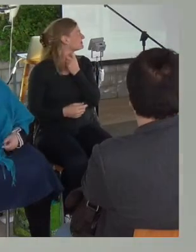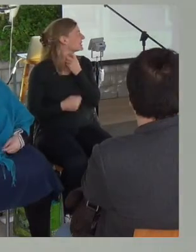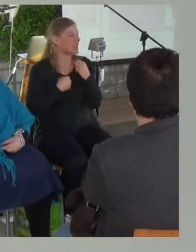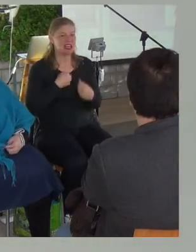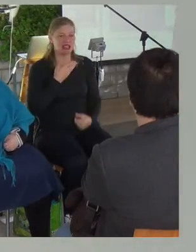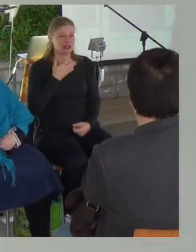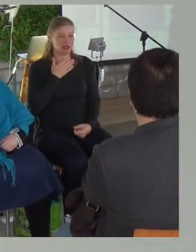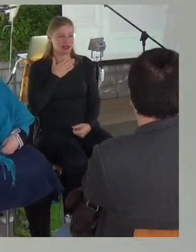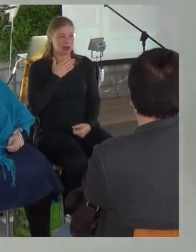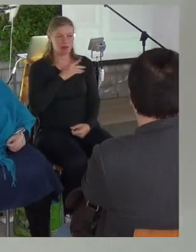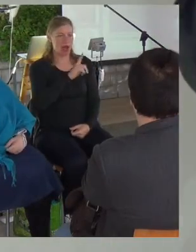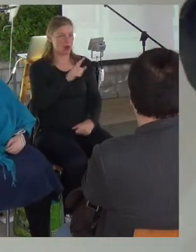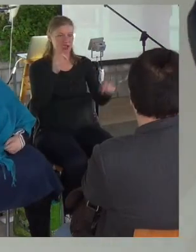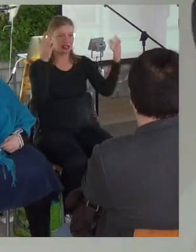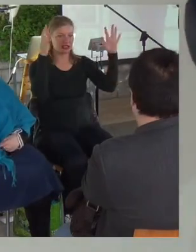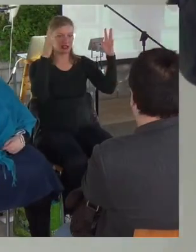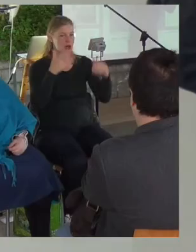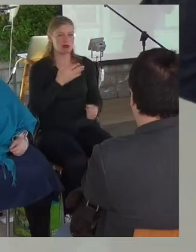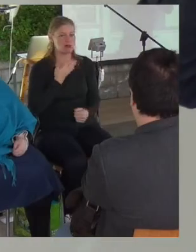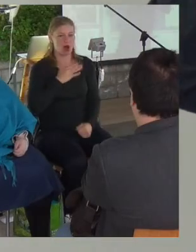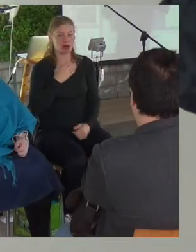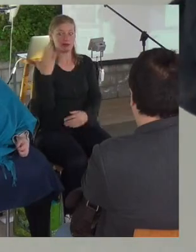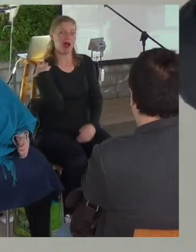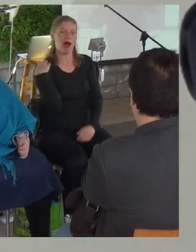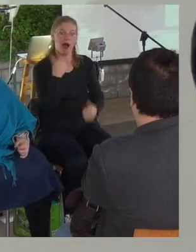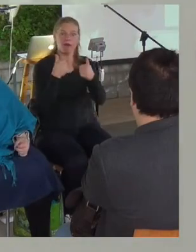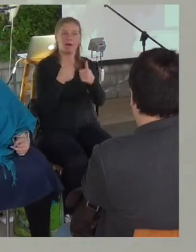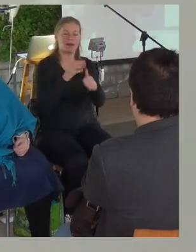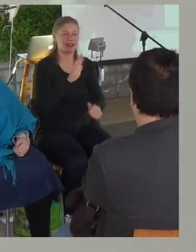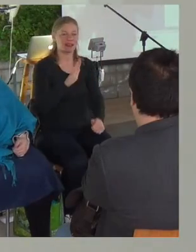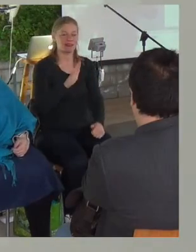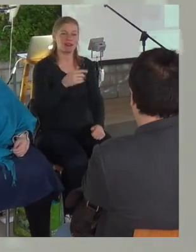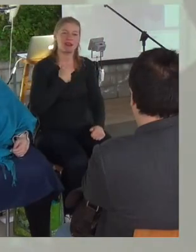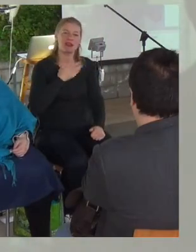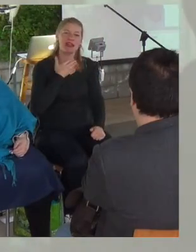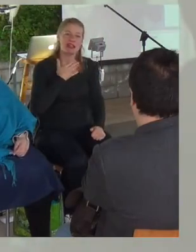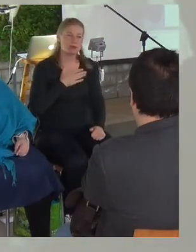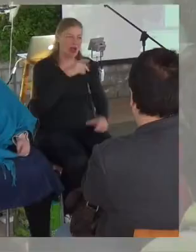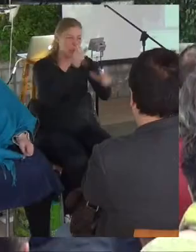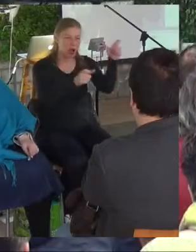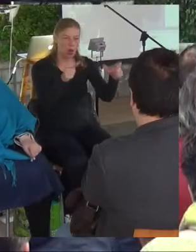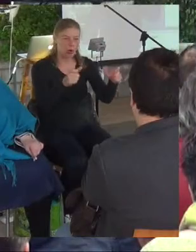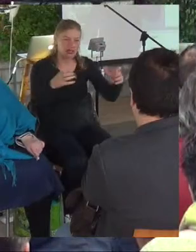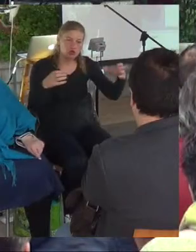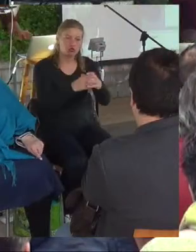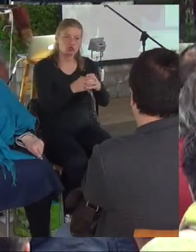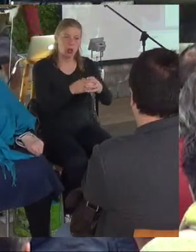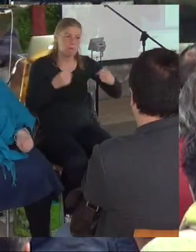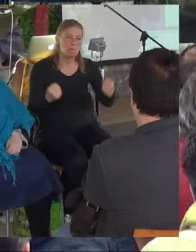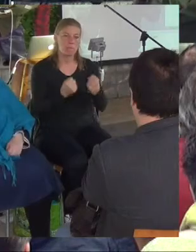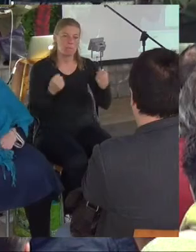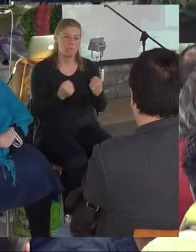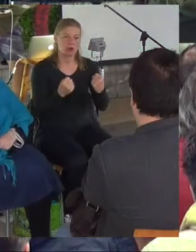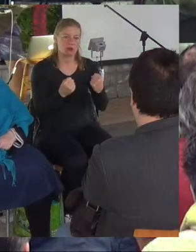Ich brauche keinen Applaus und kein Schulterklopfen. Ich brauche Leute, die handeln mit mir. Zusammen,